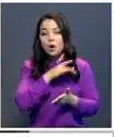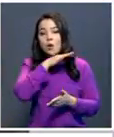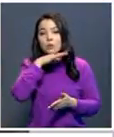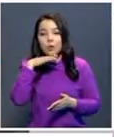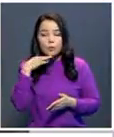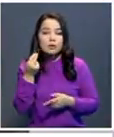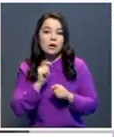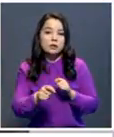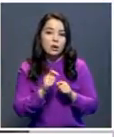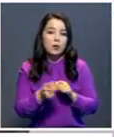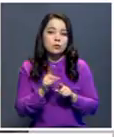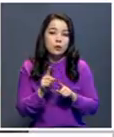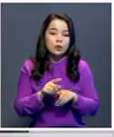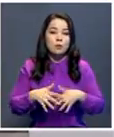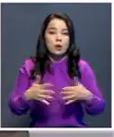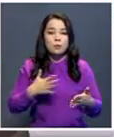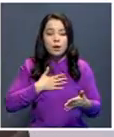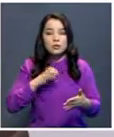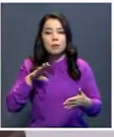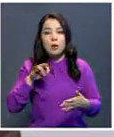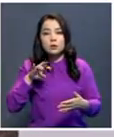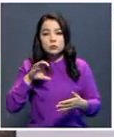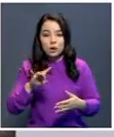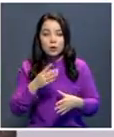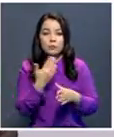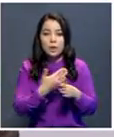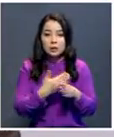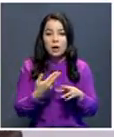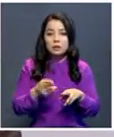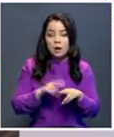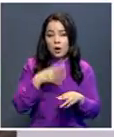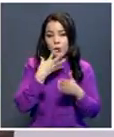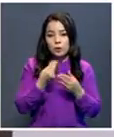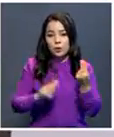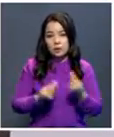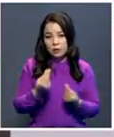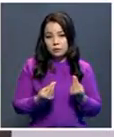қаражат бөліп жатқан ол біздің спонсорлар, біздің жеке ойыншылардың өздері.